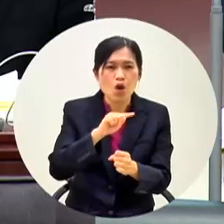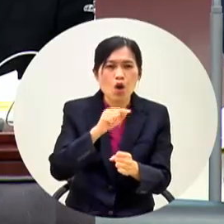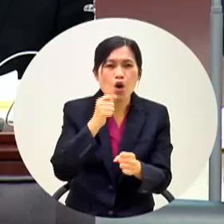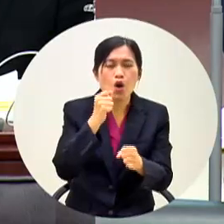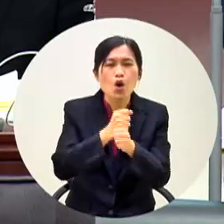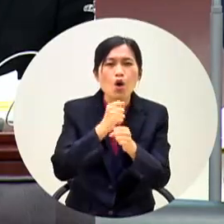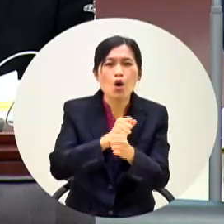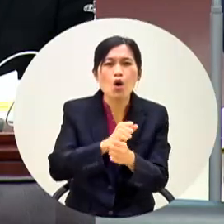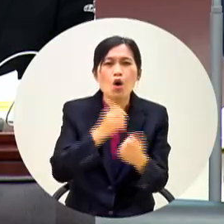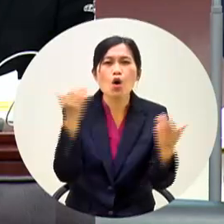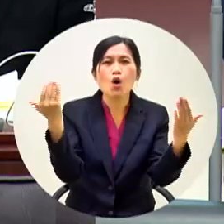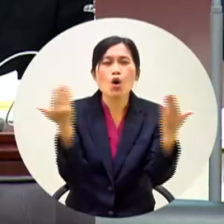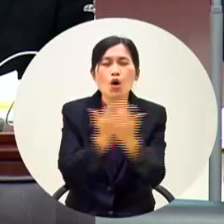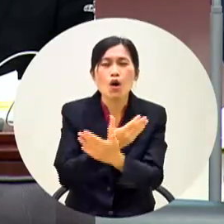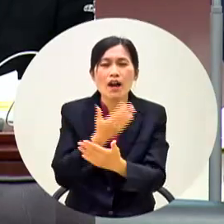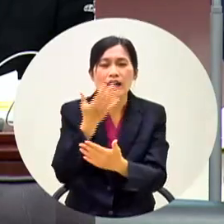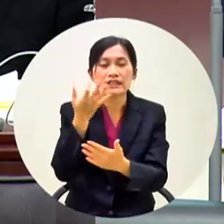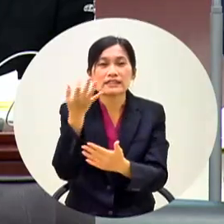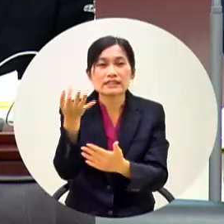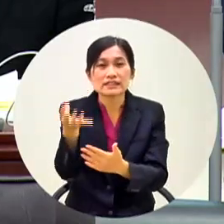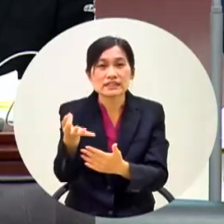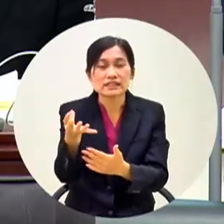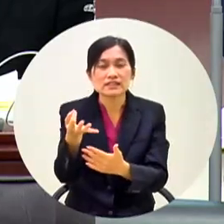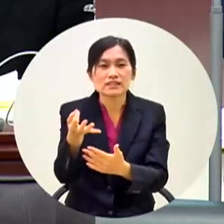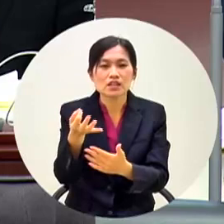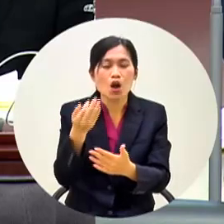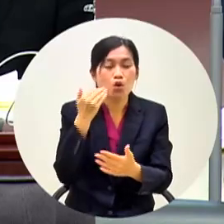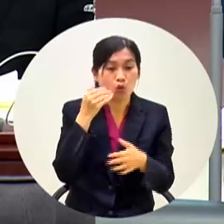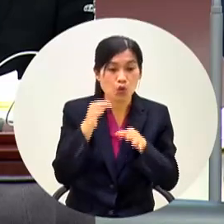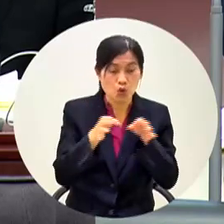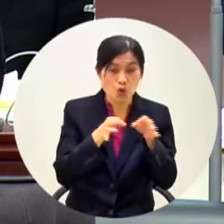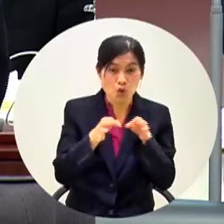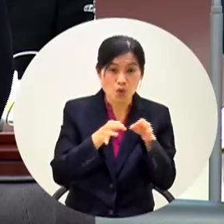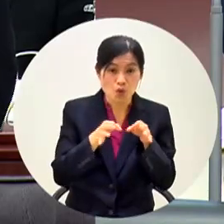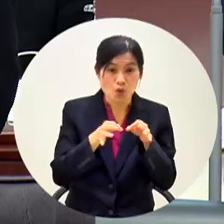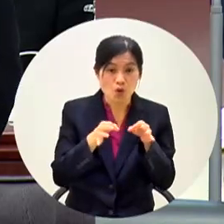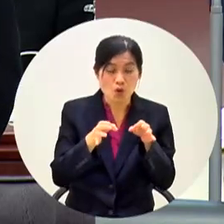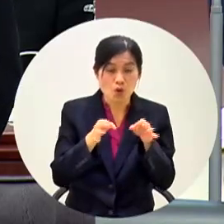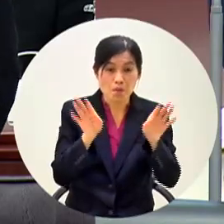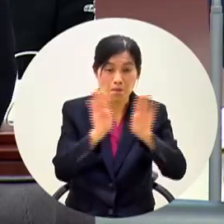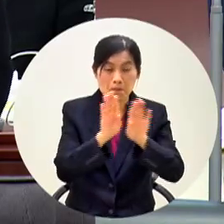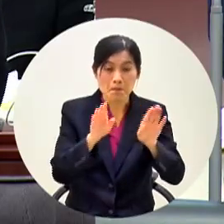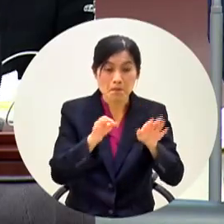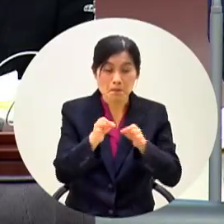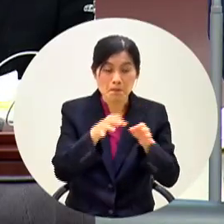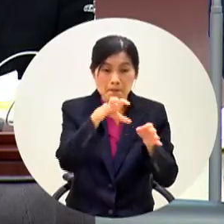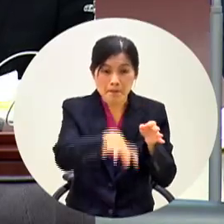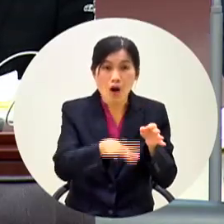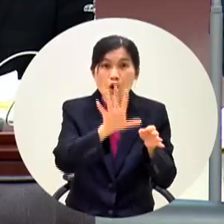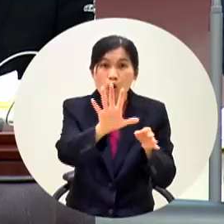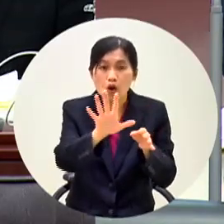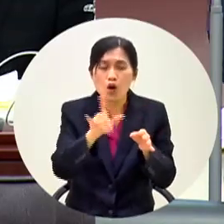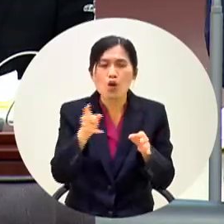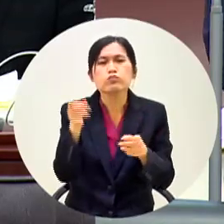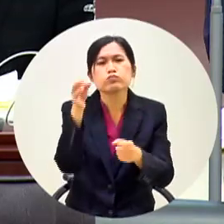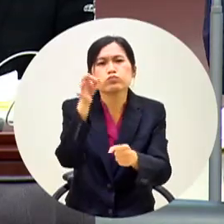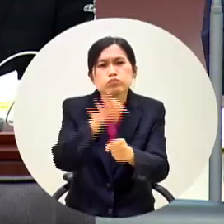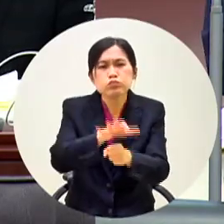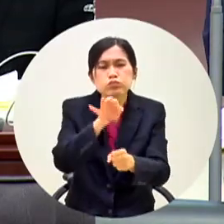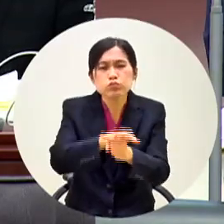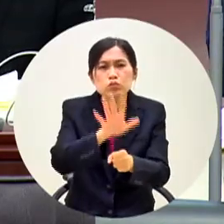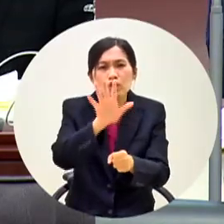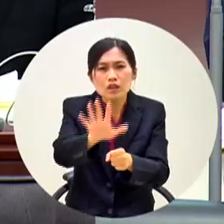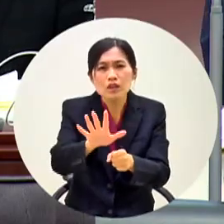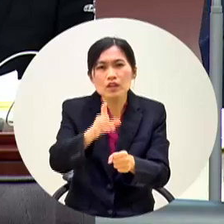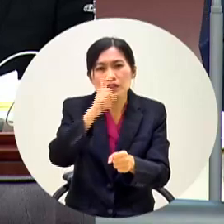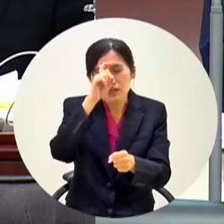转业金哈，那。如果有店面的会有一些补偿、哦、之类的、哦、这些东西呢是不是也能够从善